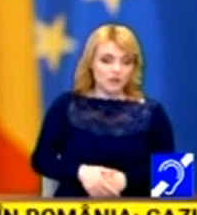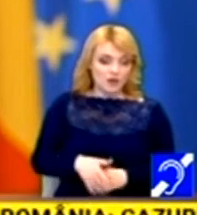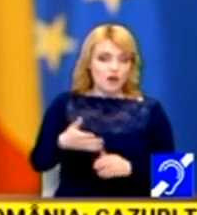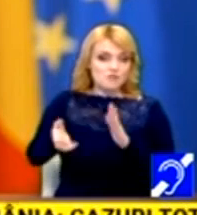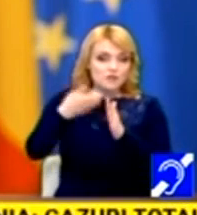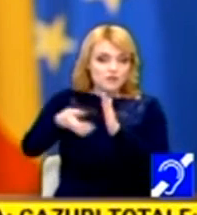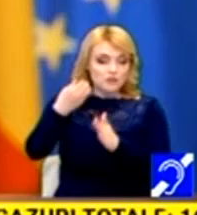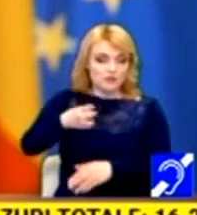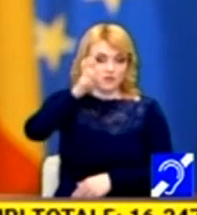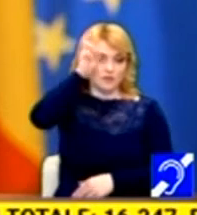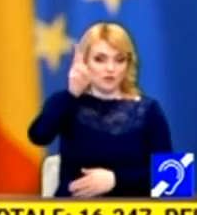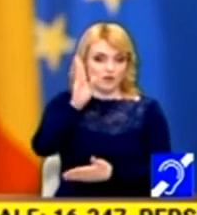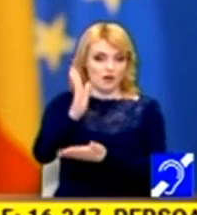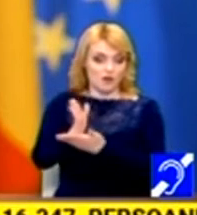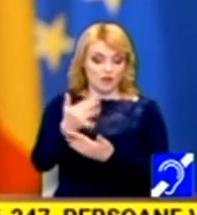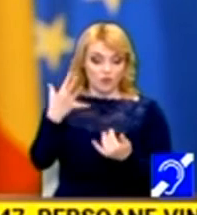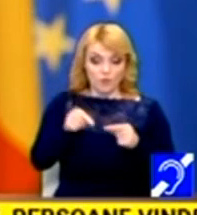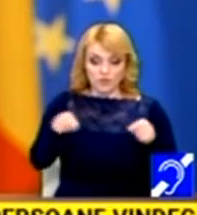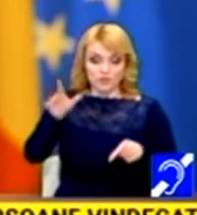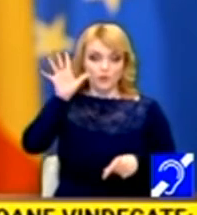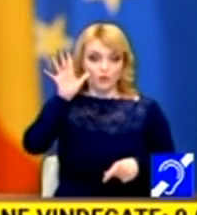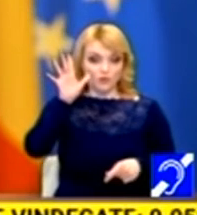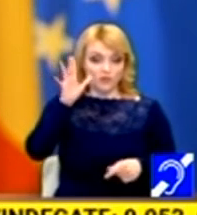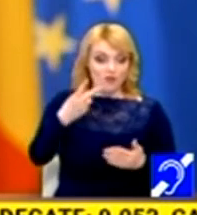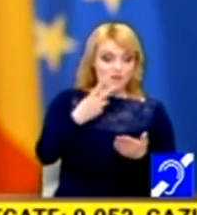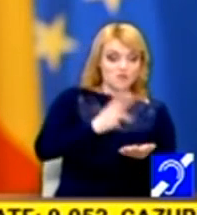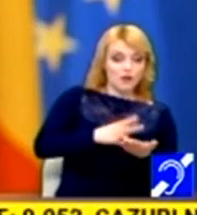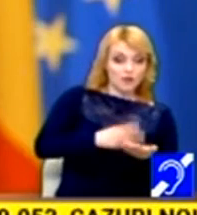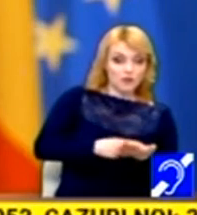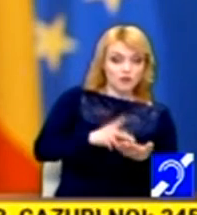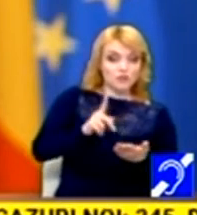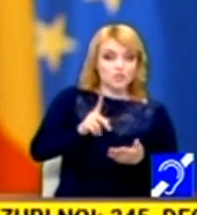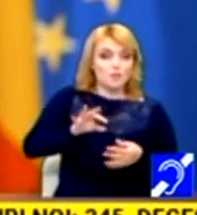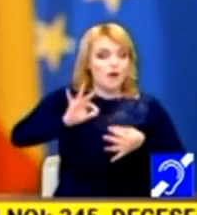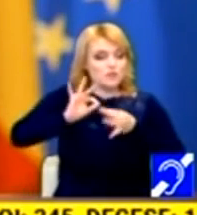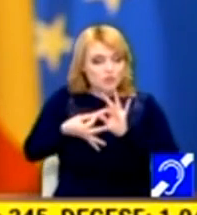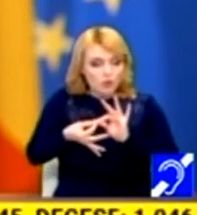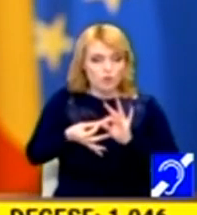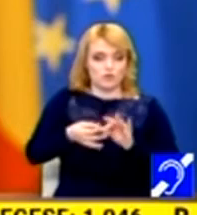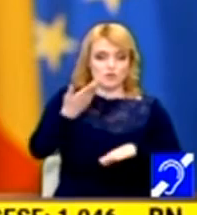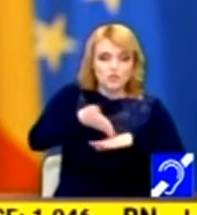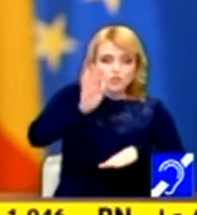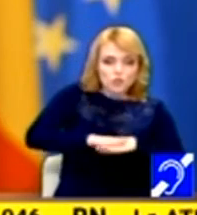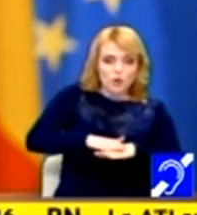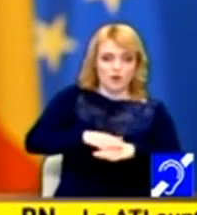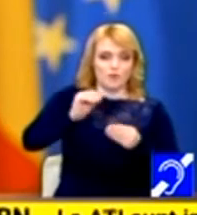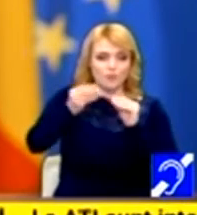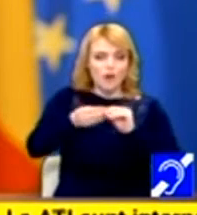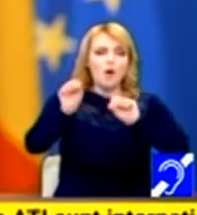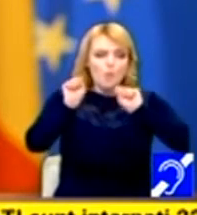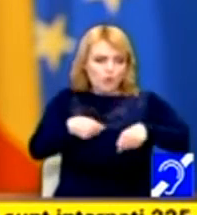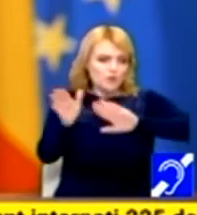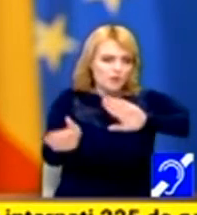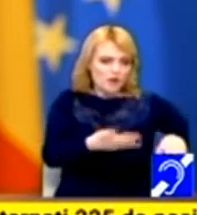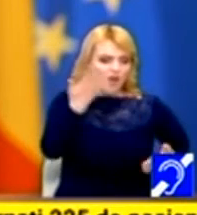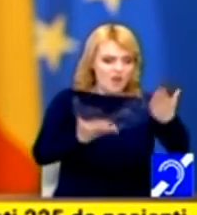statului, dar această perioadă ne-a arătat și că cele mai grele provocări pot fi depășite